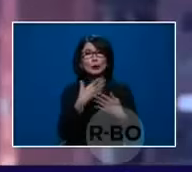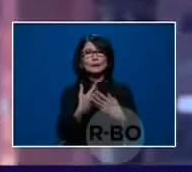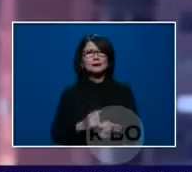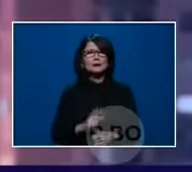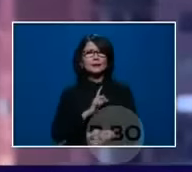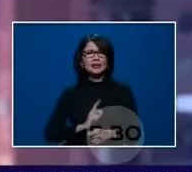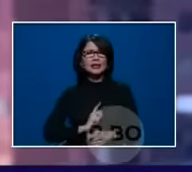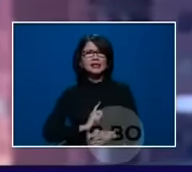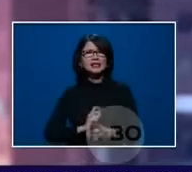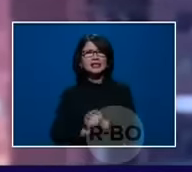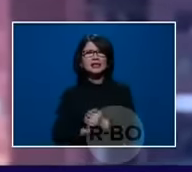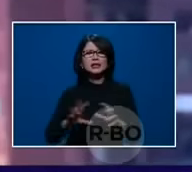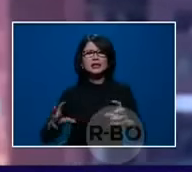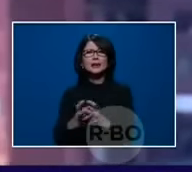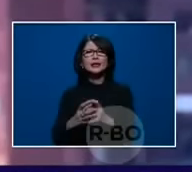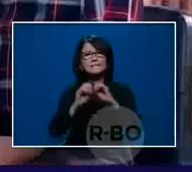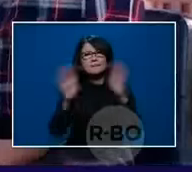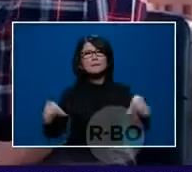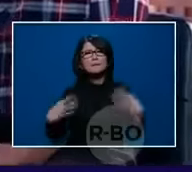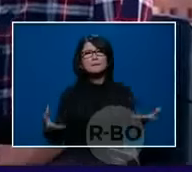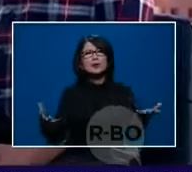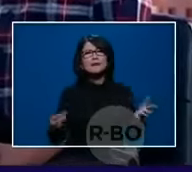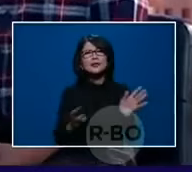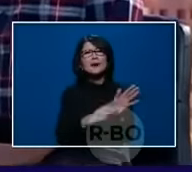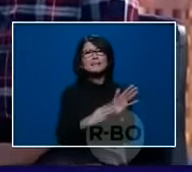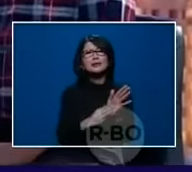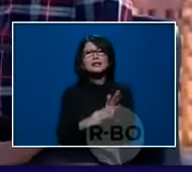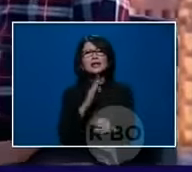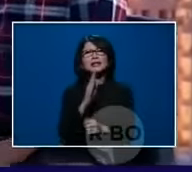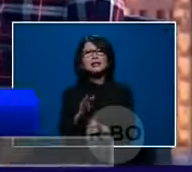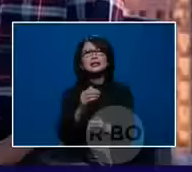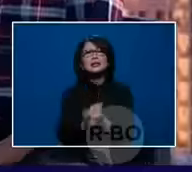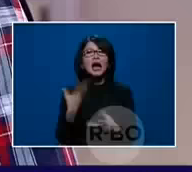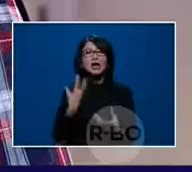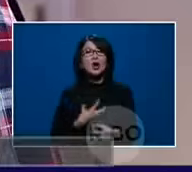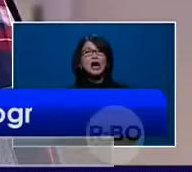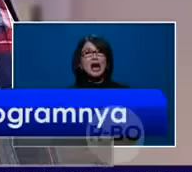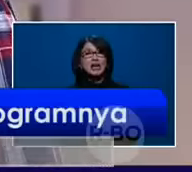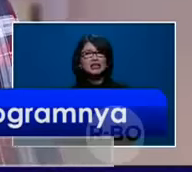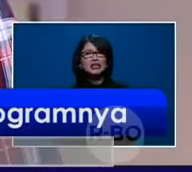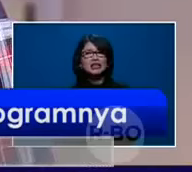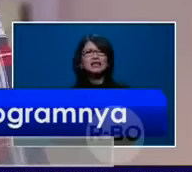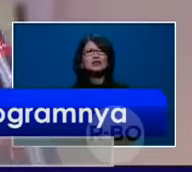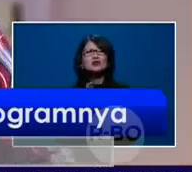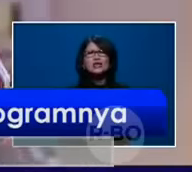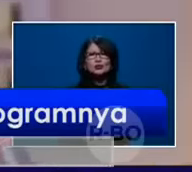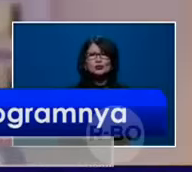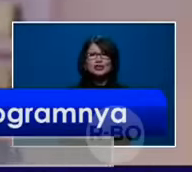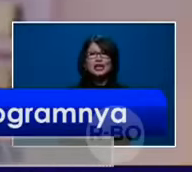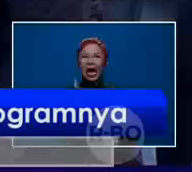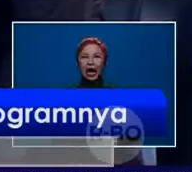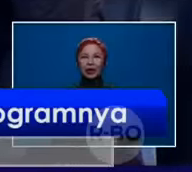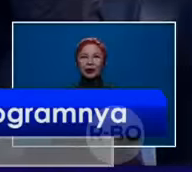Basuki Cahaya Purnama Jar Hidayat Soti pasangan nomor yang kurang mengerti peraturan ah juga menganggap pasangan nomor